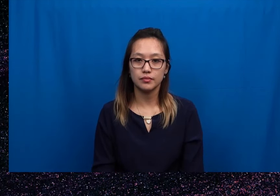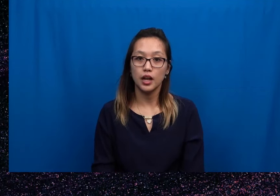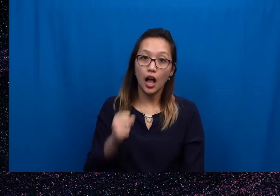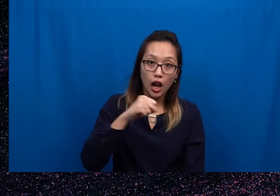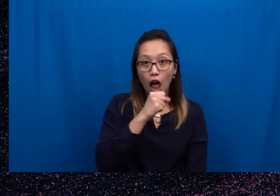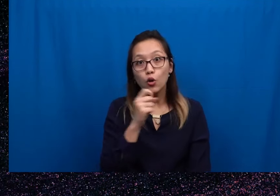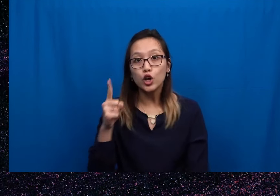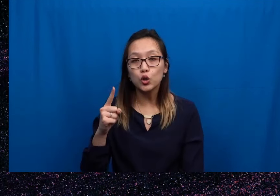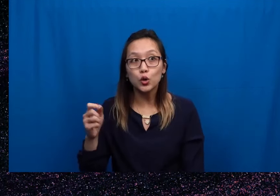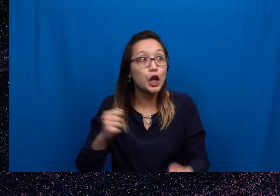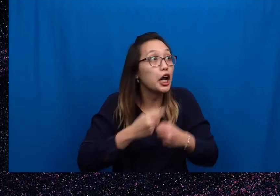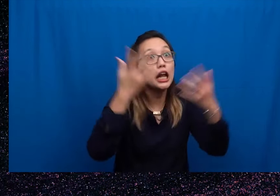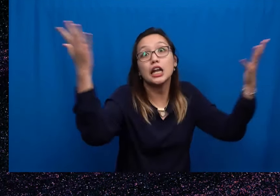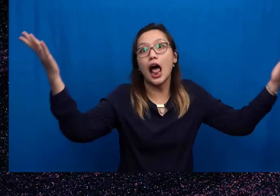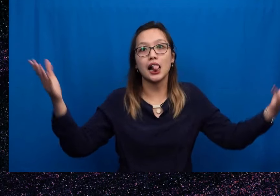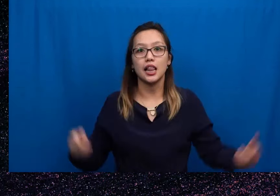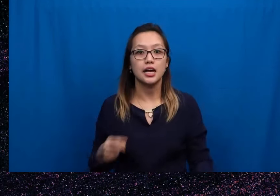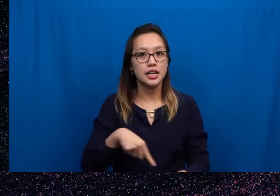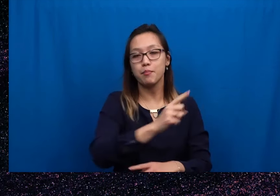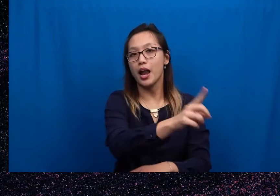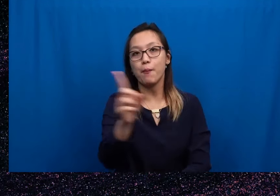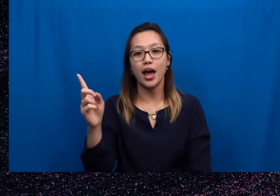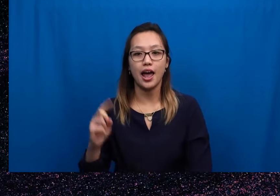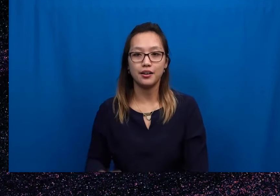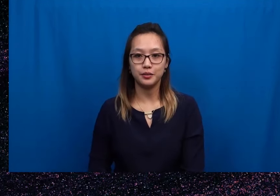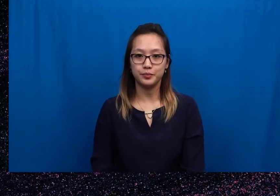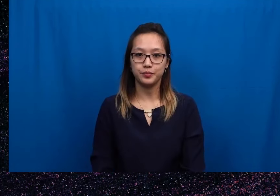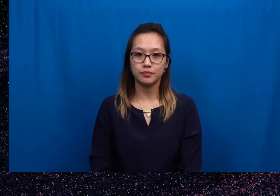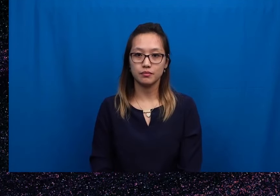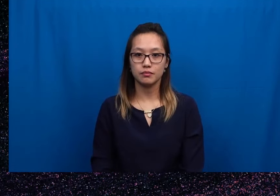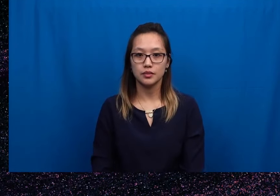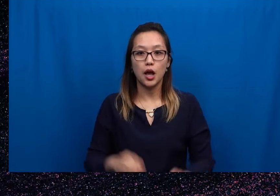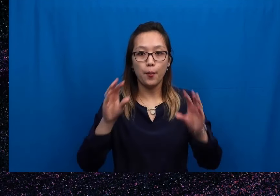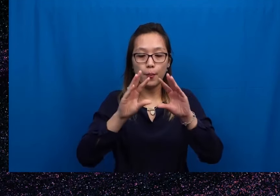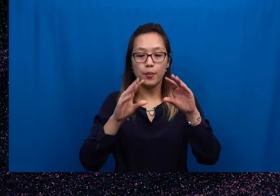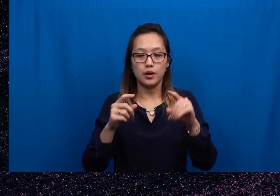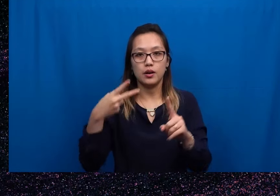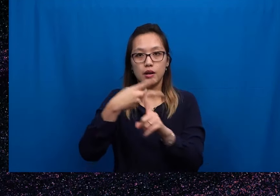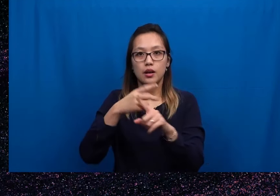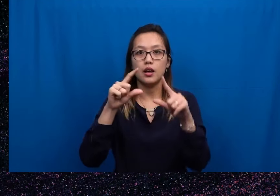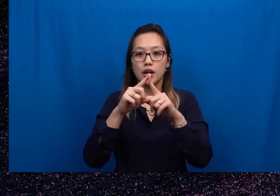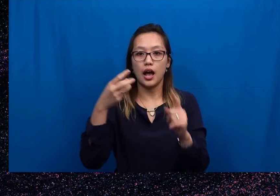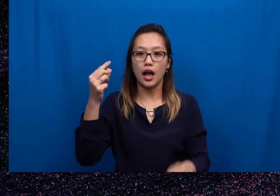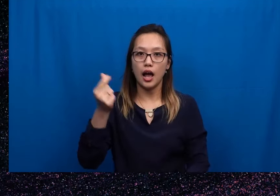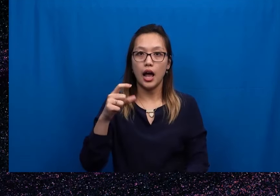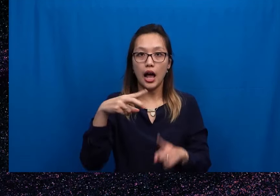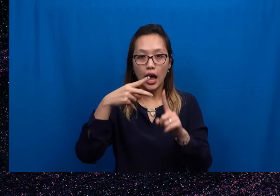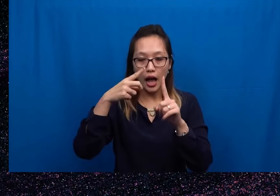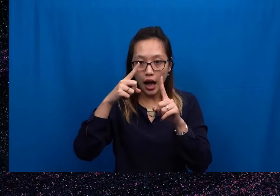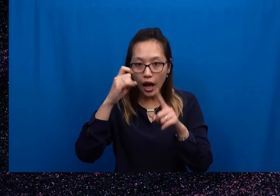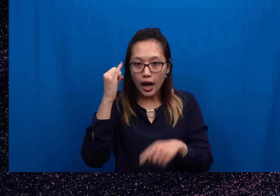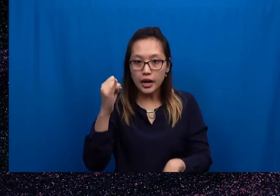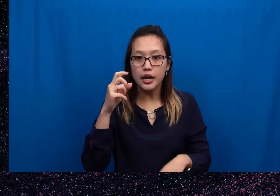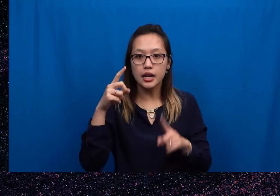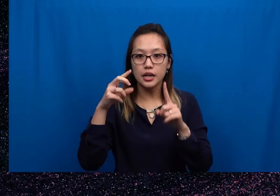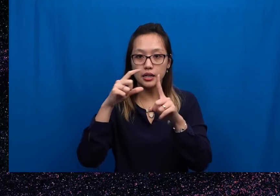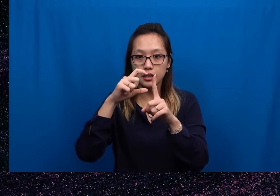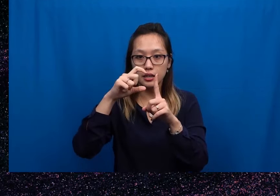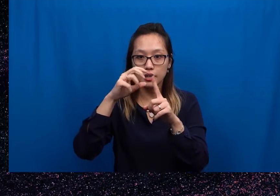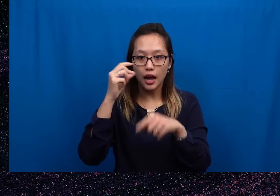sangat populer. Karier dari Bill tiba-tiba seperti terbuka mengalami breakthrough dalam